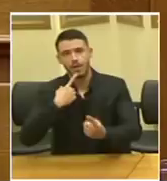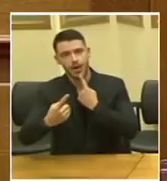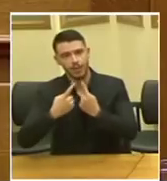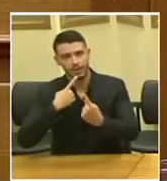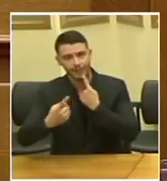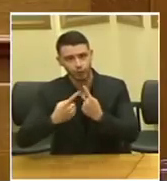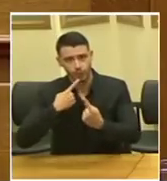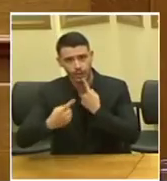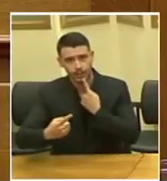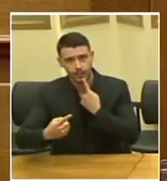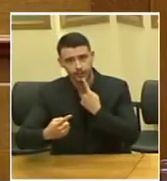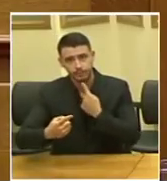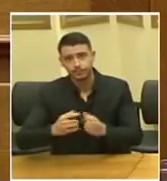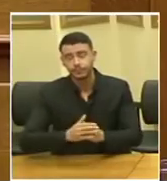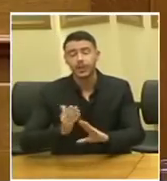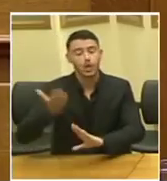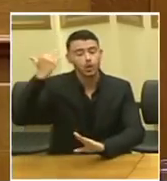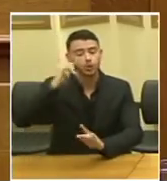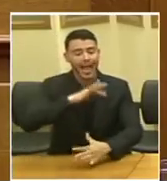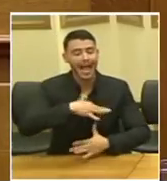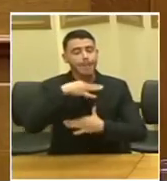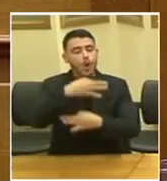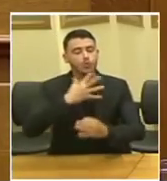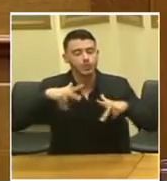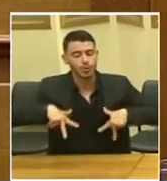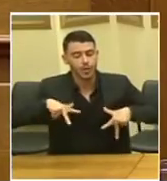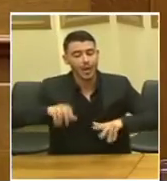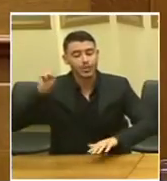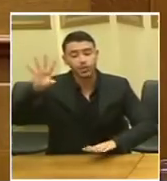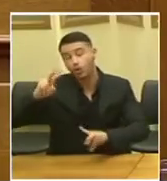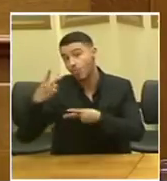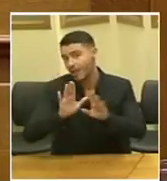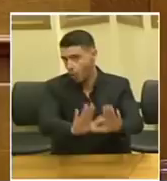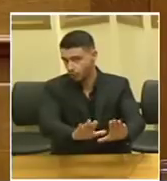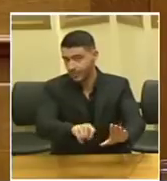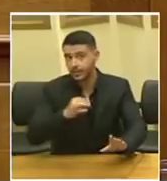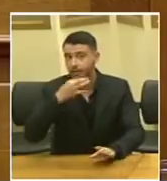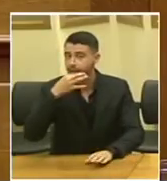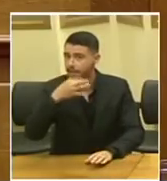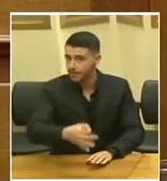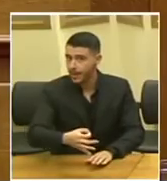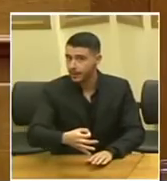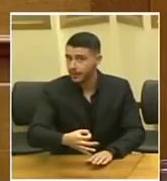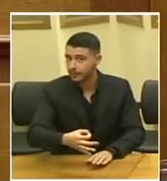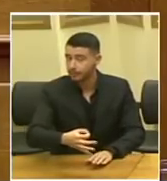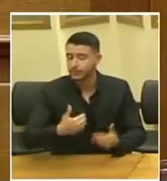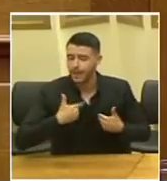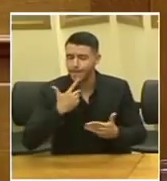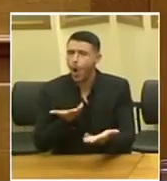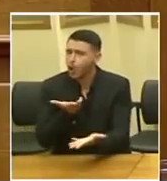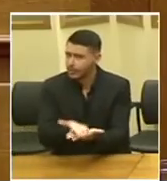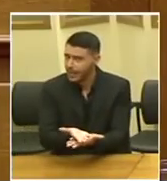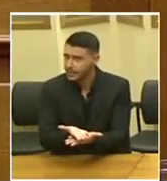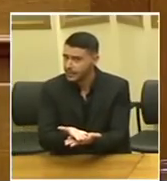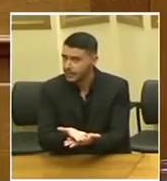τότε εκπρόσωπος του Υπουργείου Εξωτερικών έλεγε, η ελληνική πλευρά θεώρησε καταρχήν ότι η πρόταση, αν και δεν